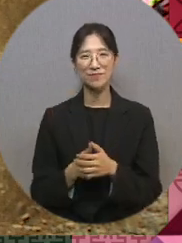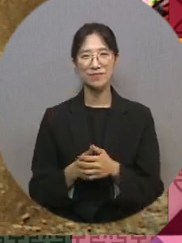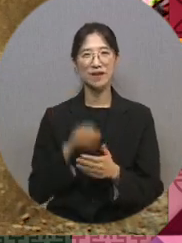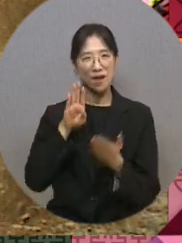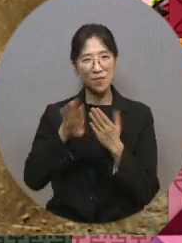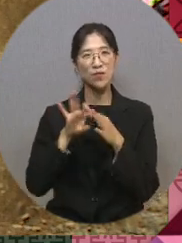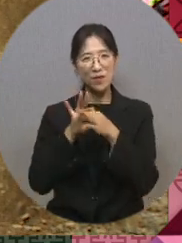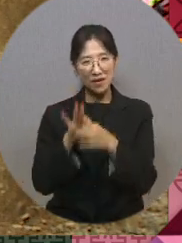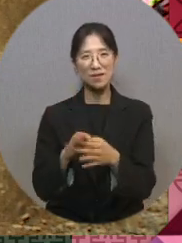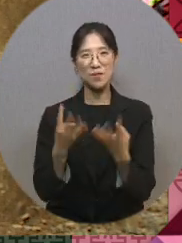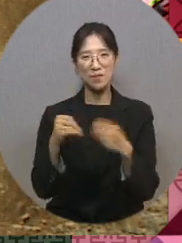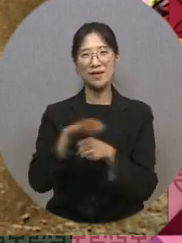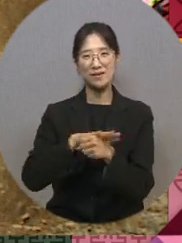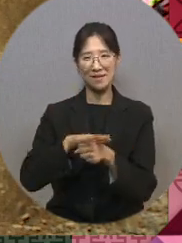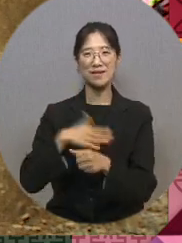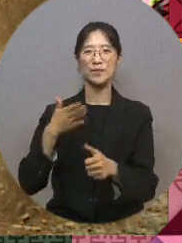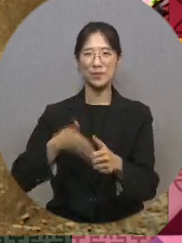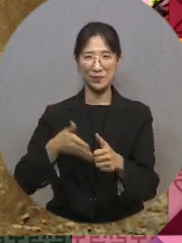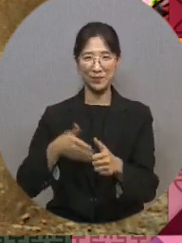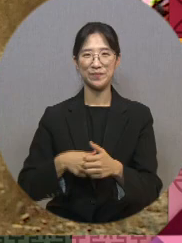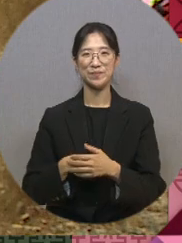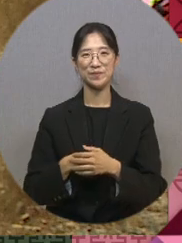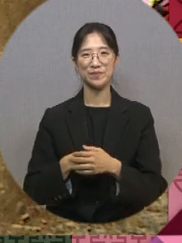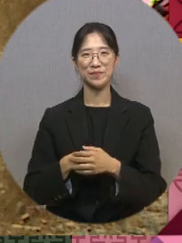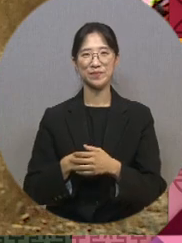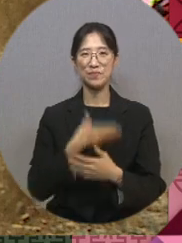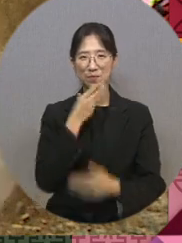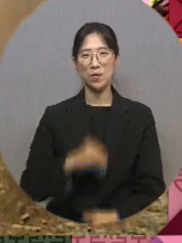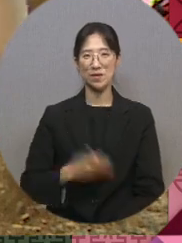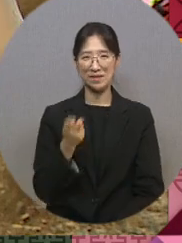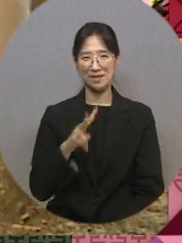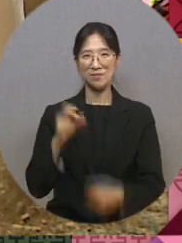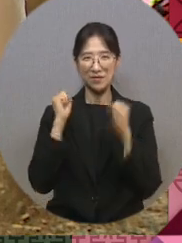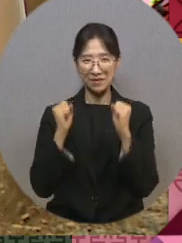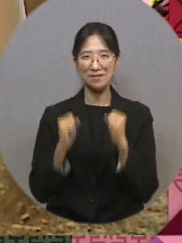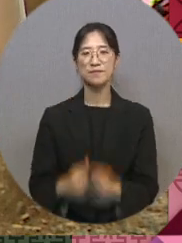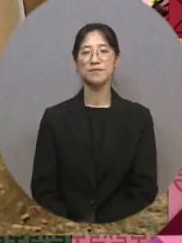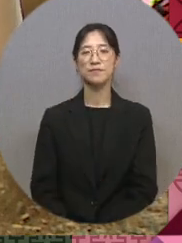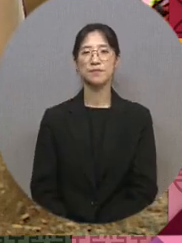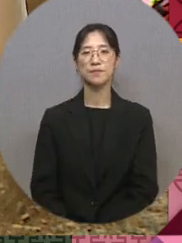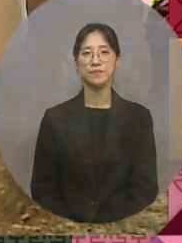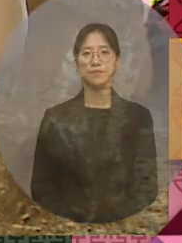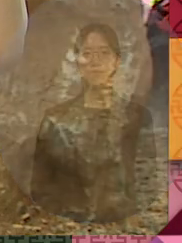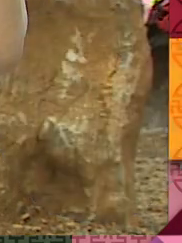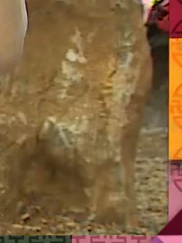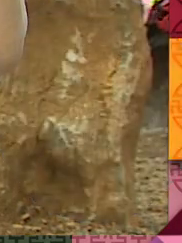앞으로도 계속해서 많은 사랑 부탁드립니다. 네, 복지TV 화이팅!